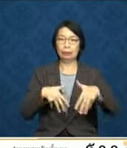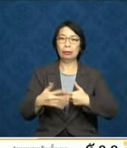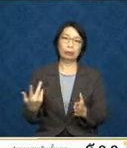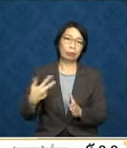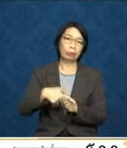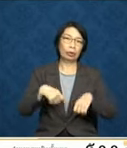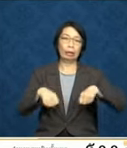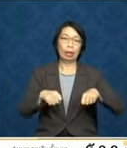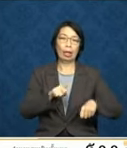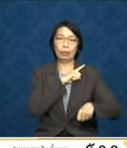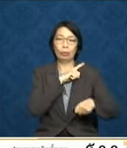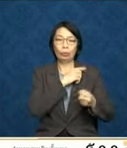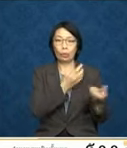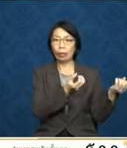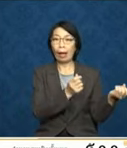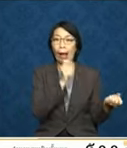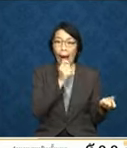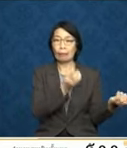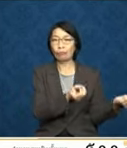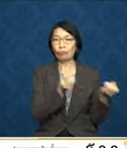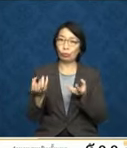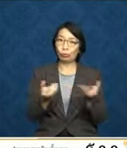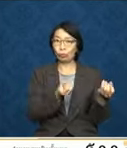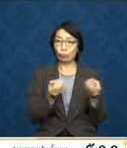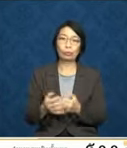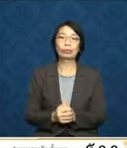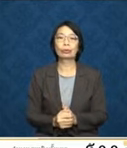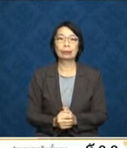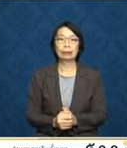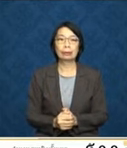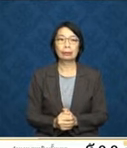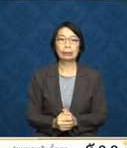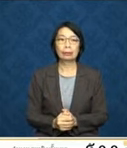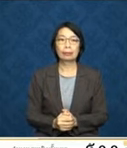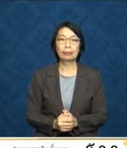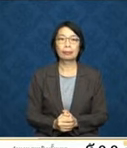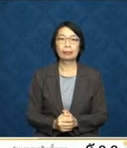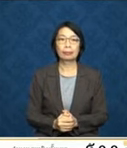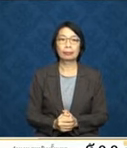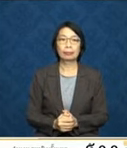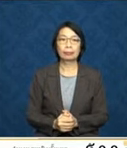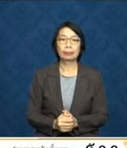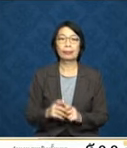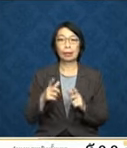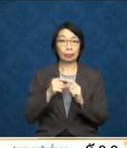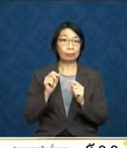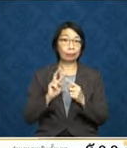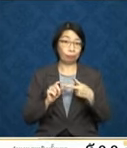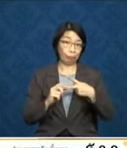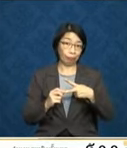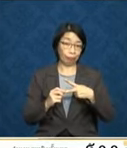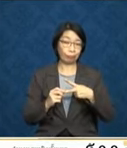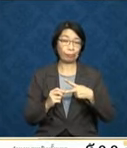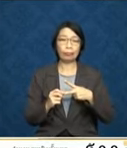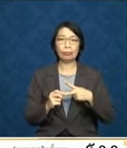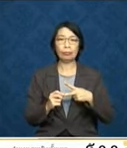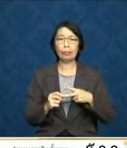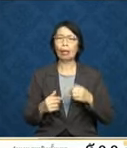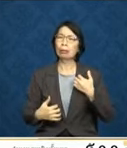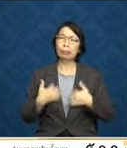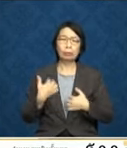คะที่ทำงานบนแพลตฟอร์มรับส่งอาหารในกรณีนี้ด้วยเรื่องที่สองนะคะเป็นเรื่องของความเดือด